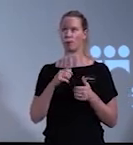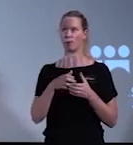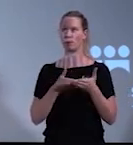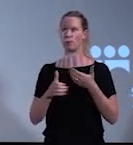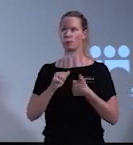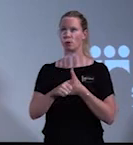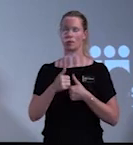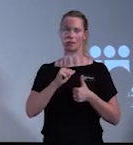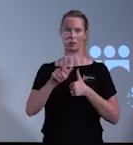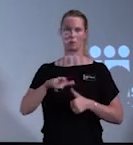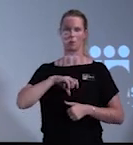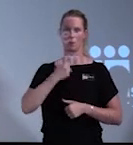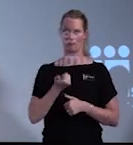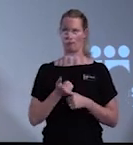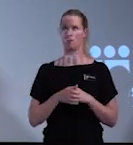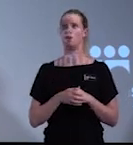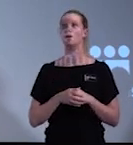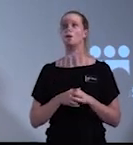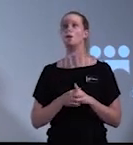som representant för mig själv.